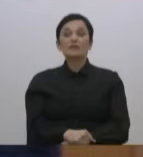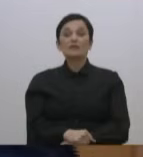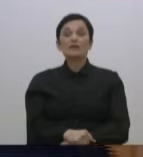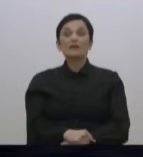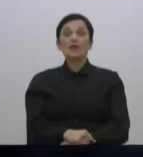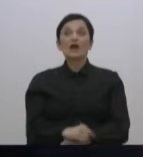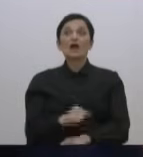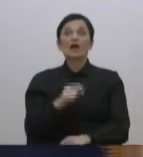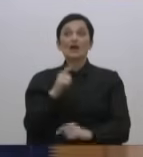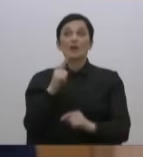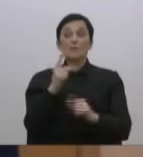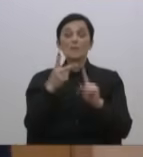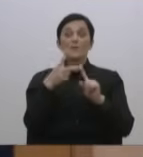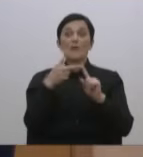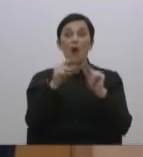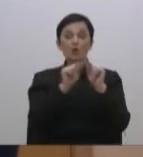ისე მეორე